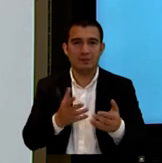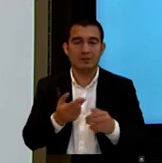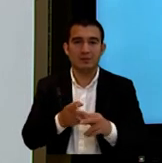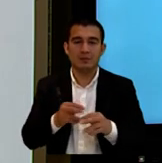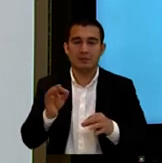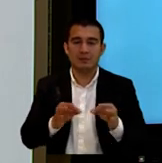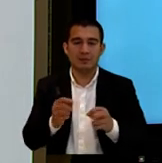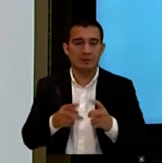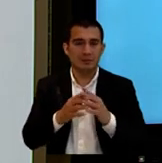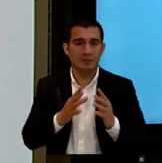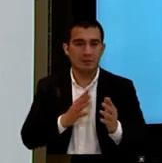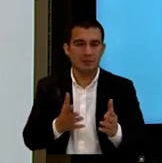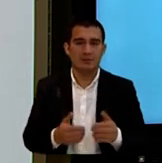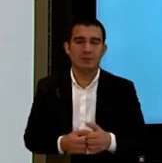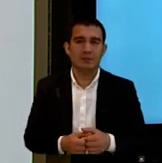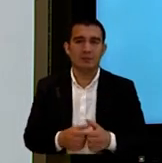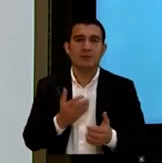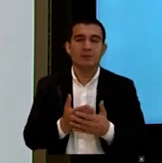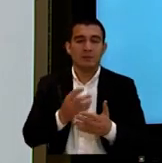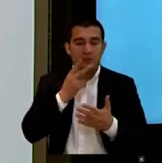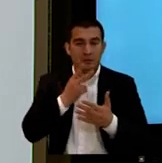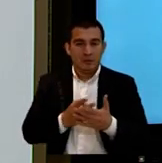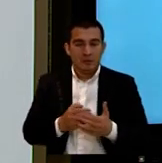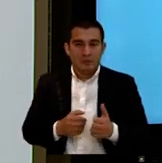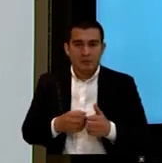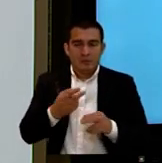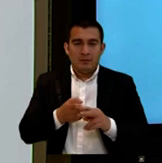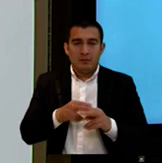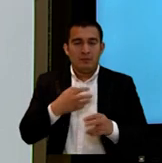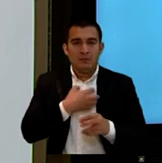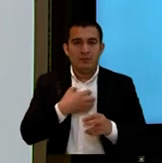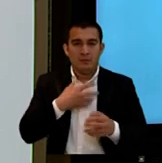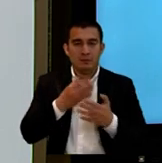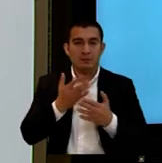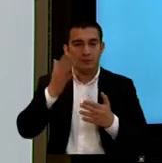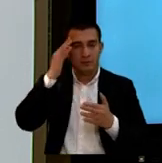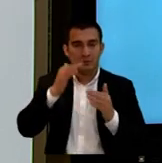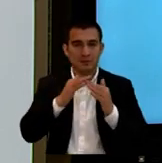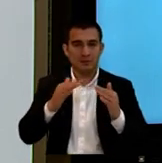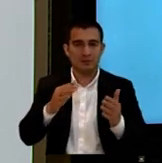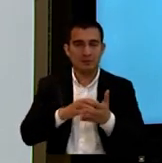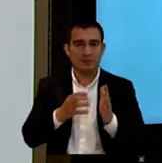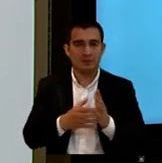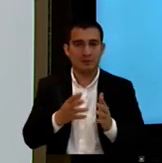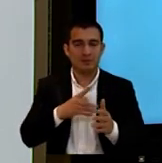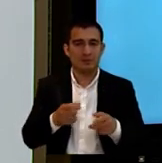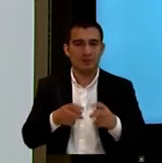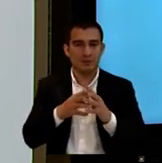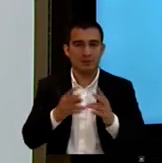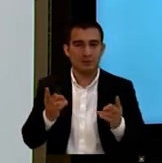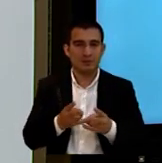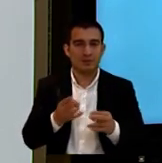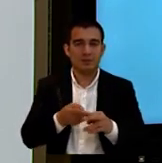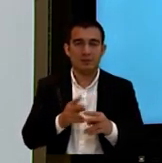Chizmani chizib olamiz. Demak, tomning asosi kvadratdan iborat, diagonallarini